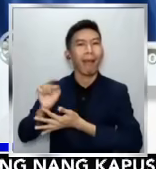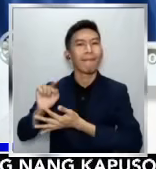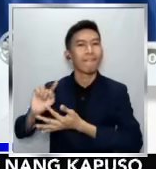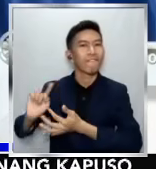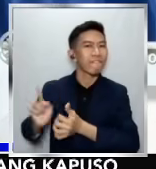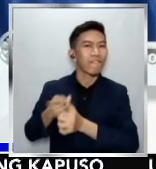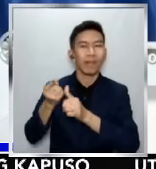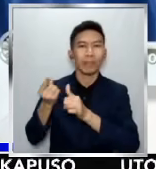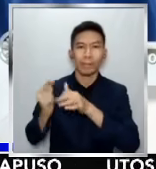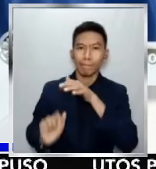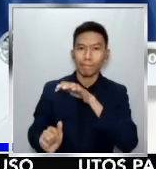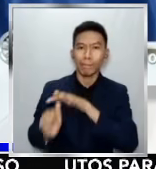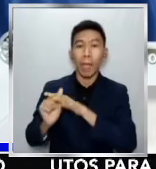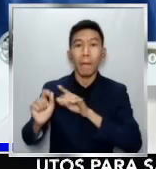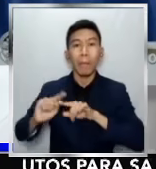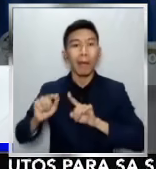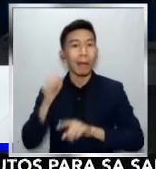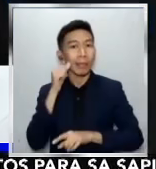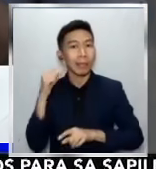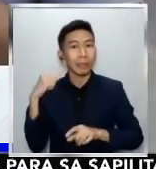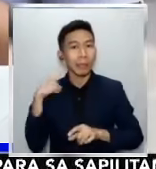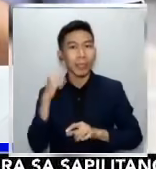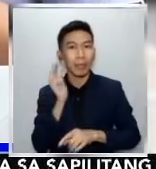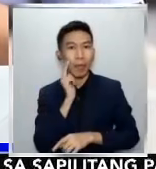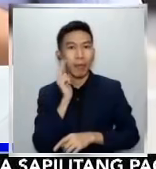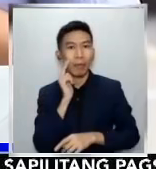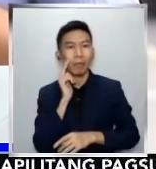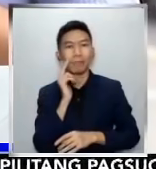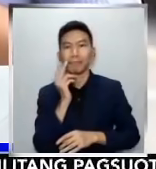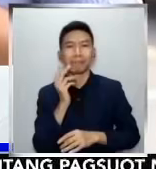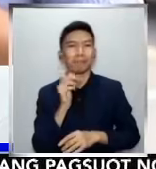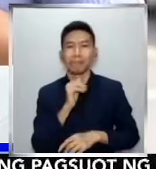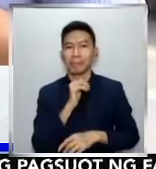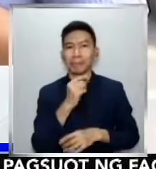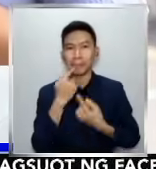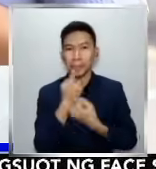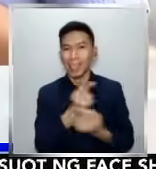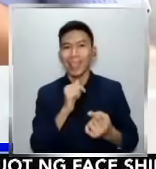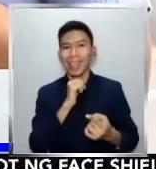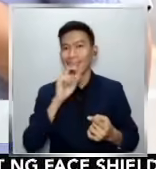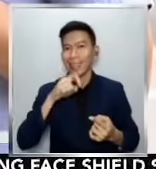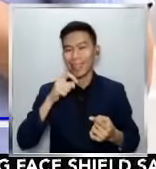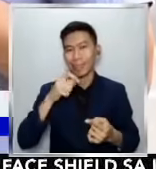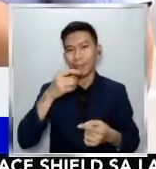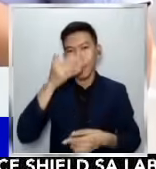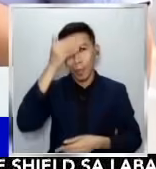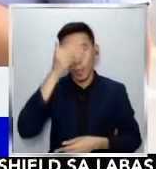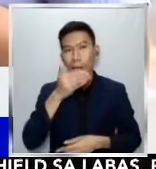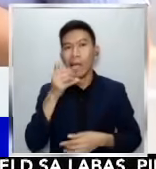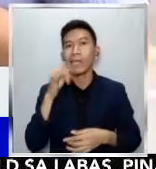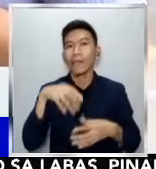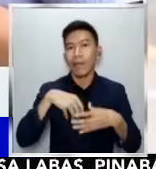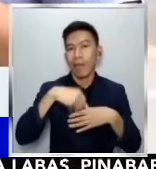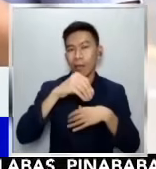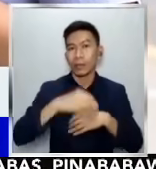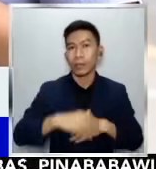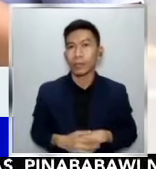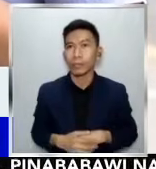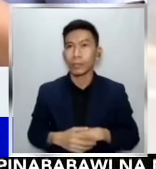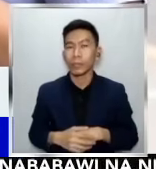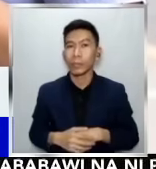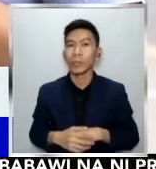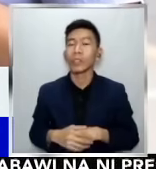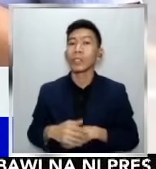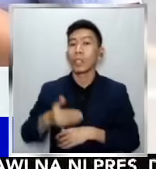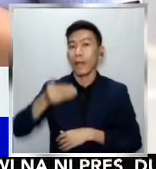Pangulo ang pagsusot nito kung nasa labas. Hindi absolute ang polisiya ng pamahalaan na hindi na pagsusot ng face shield.